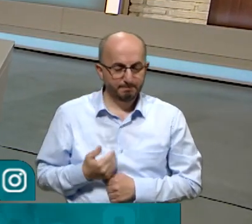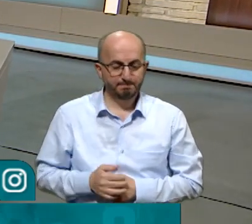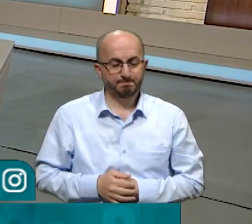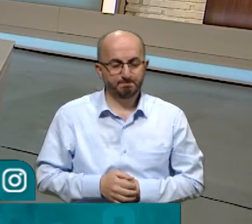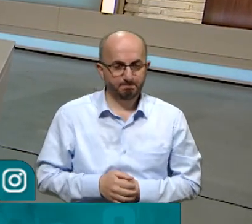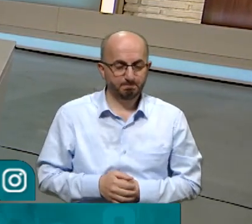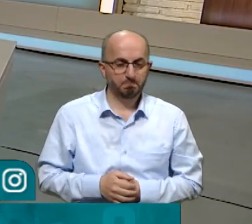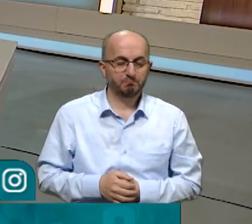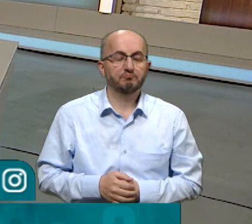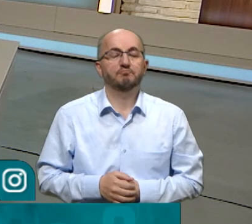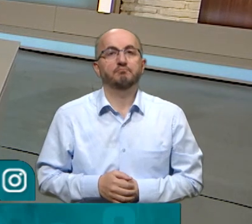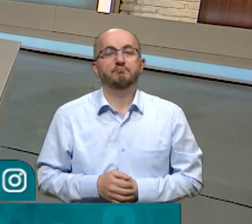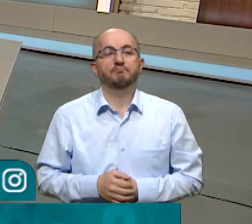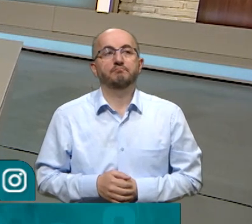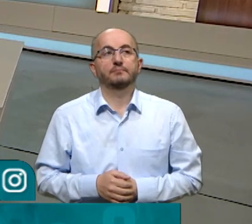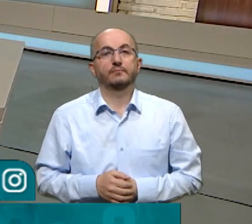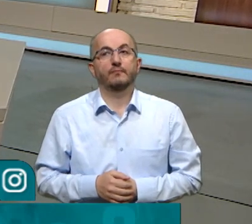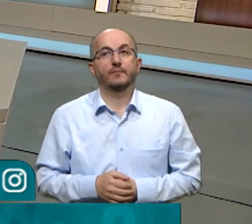Maşallah Ahmet amca